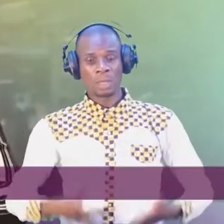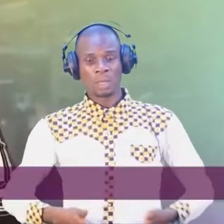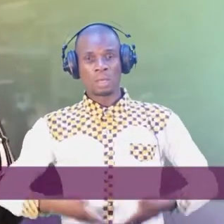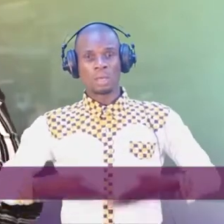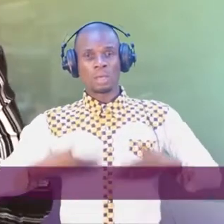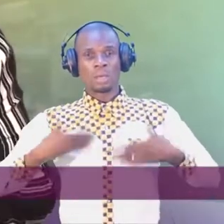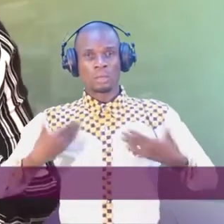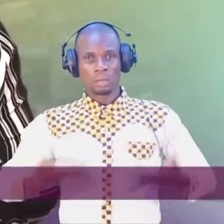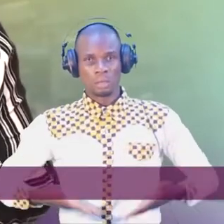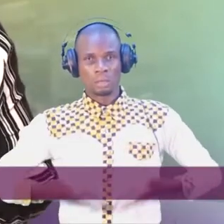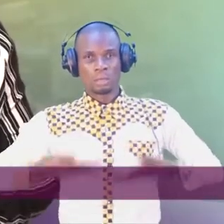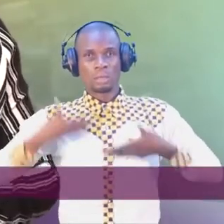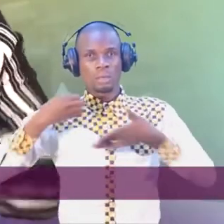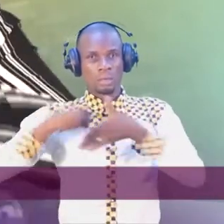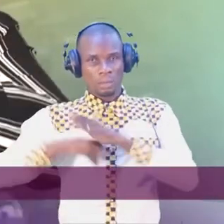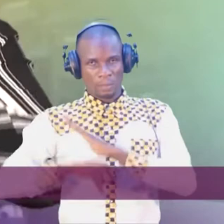pumziko.